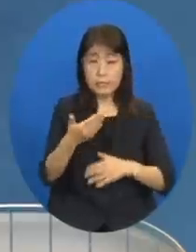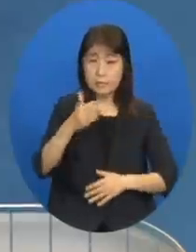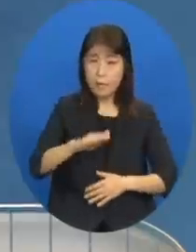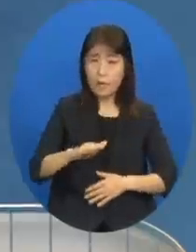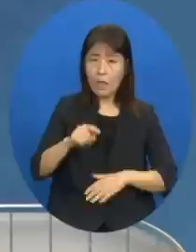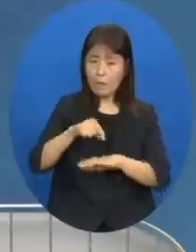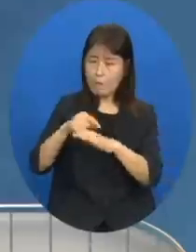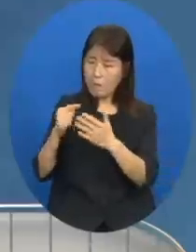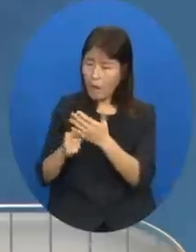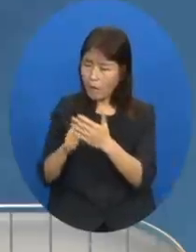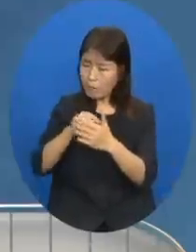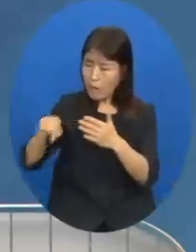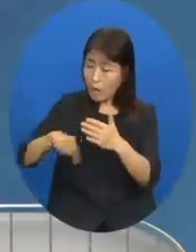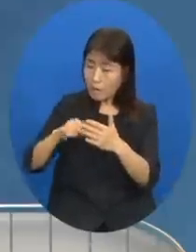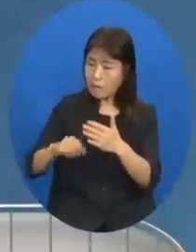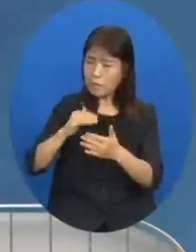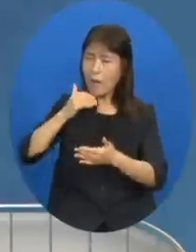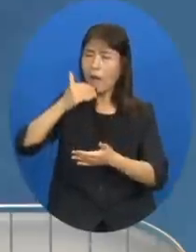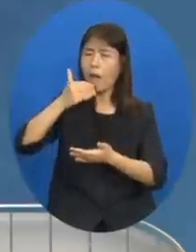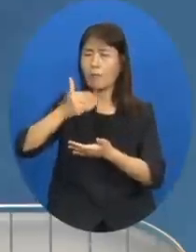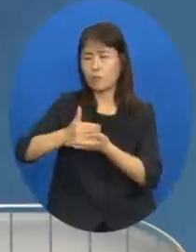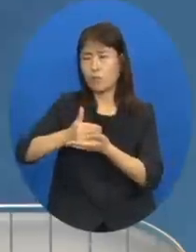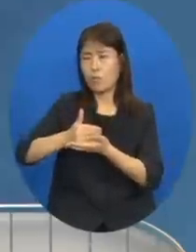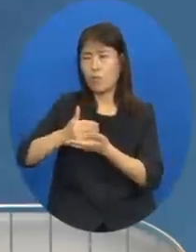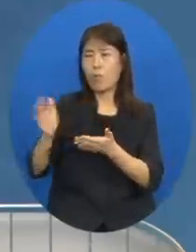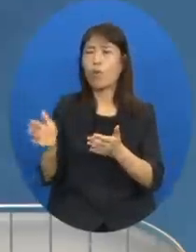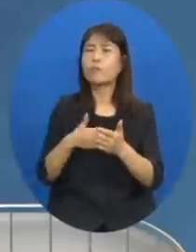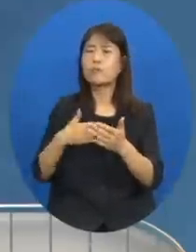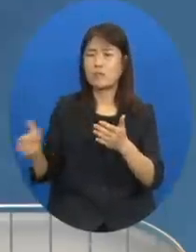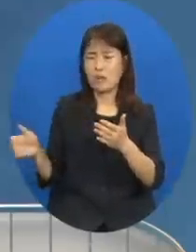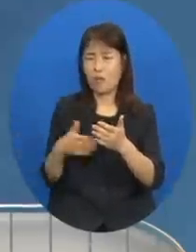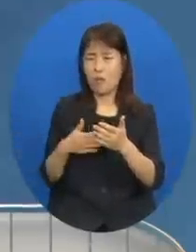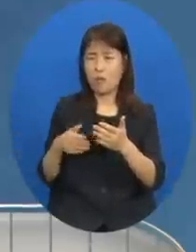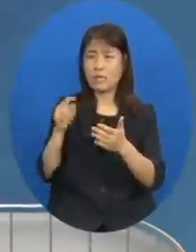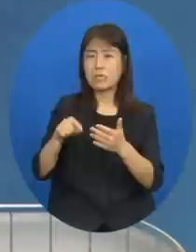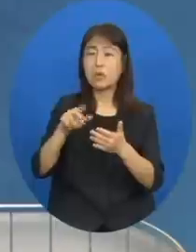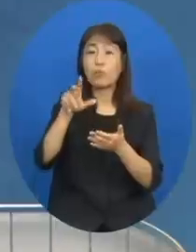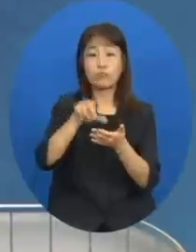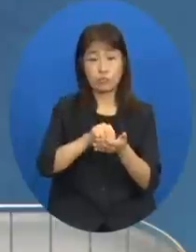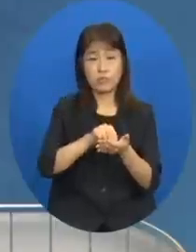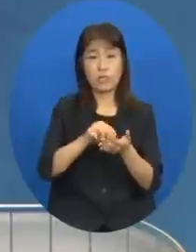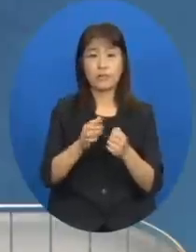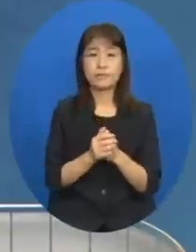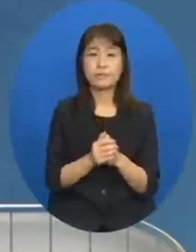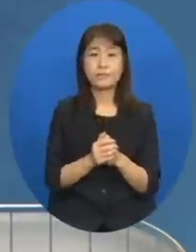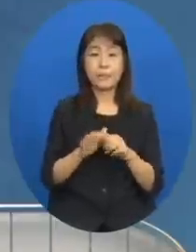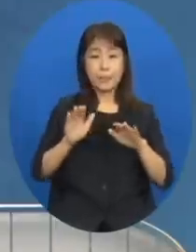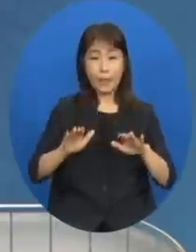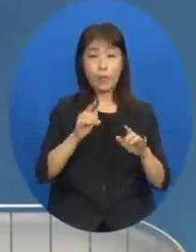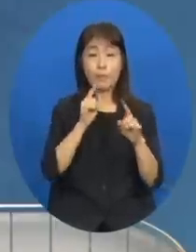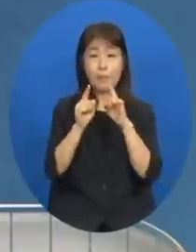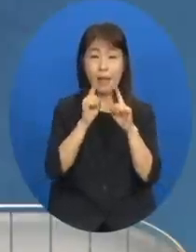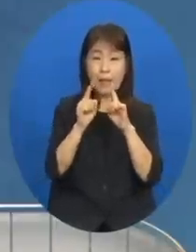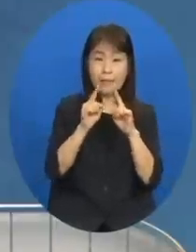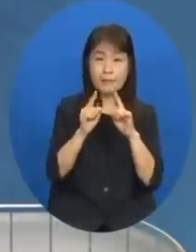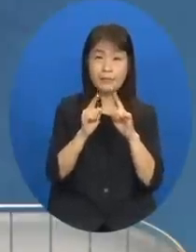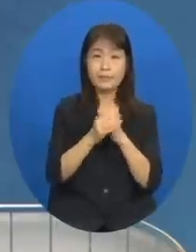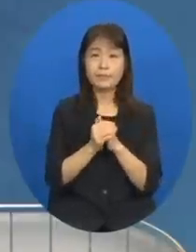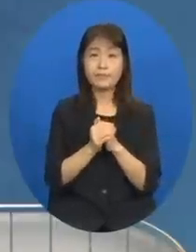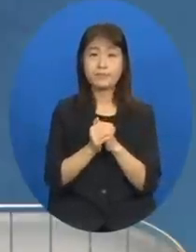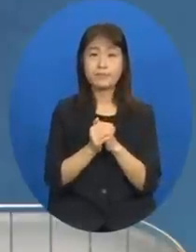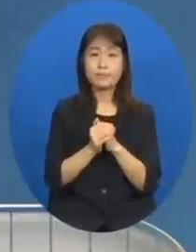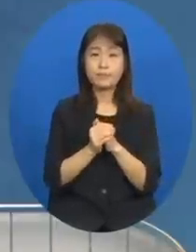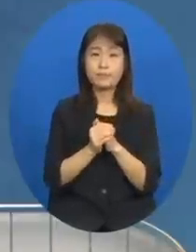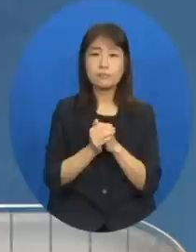또 특별한 감동이 없는게 우리들의 문제이기도 합니다 자 오늘 말씀을 하나님은 무조건 우리를